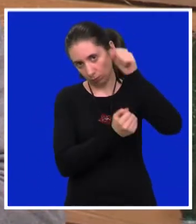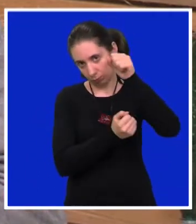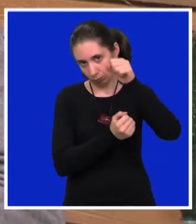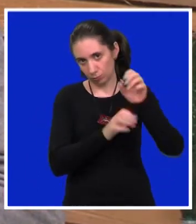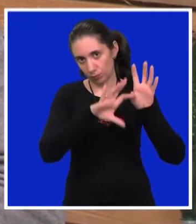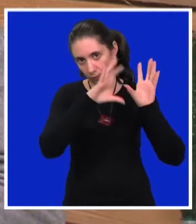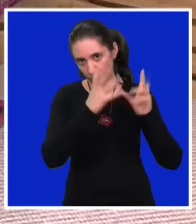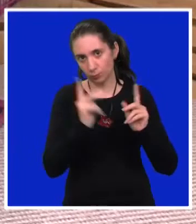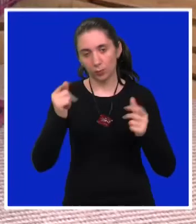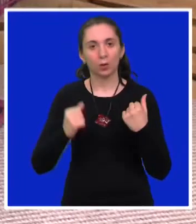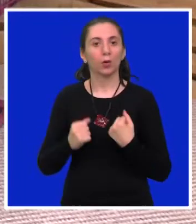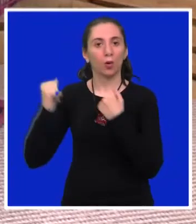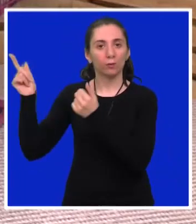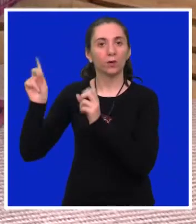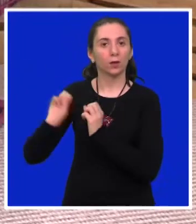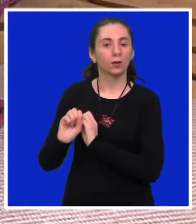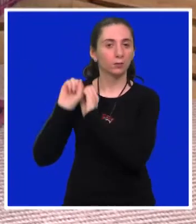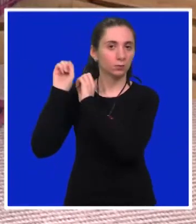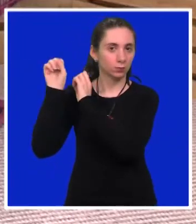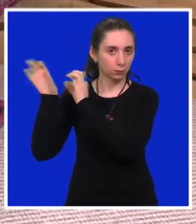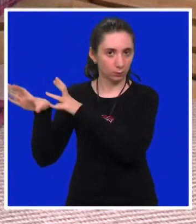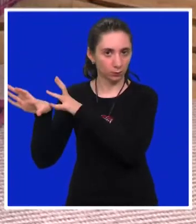istrpat sadržaj i odvesti i odložiti.